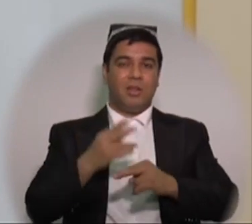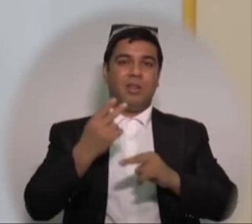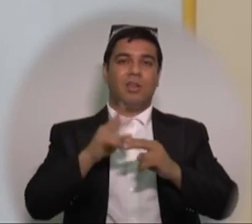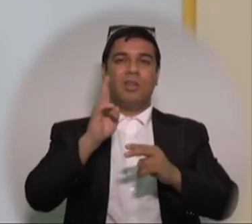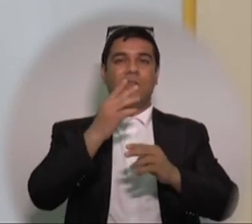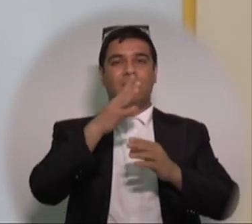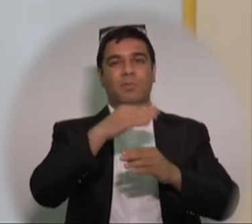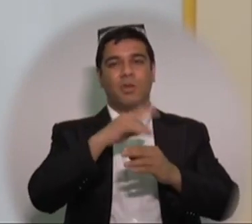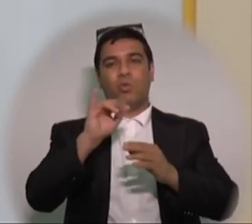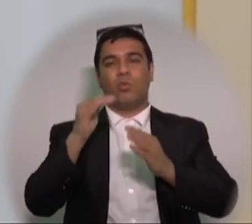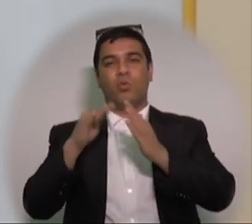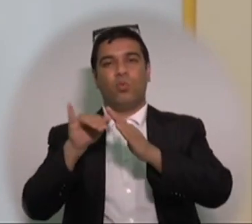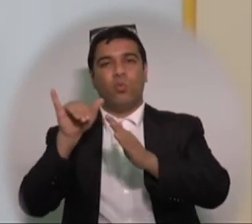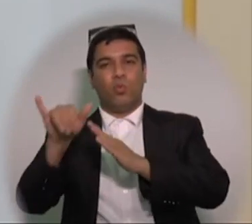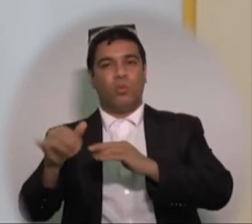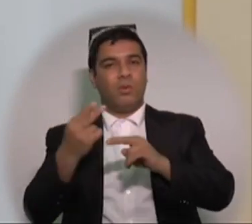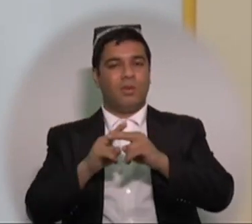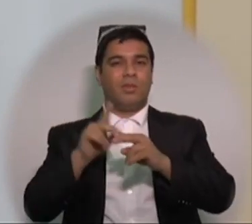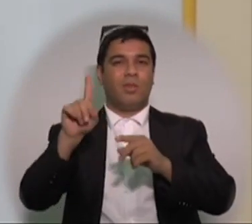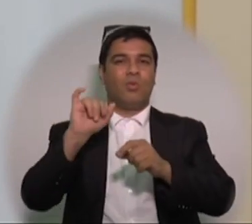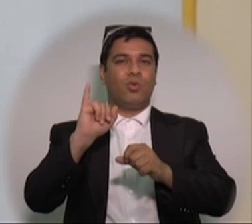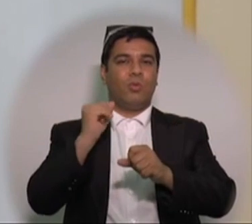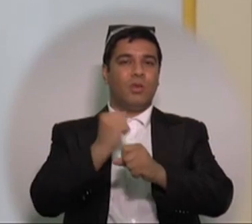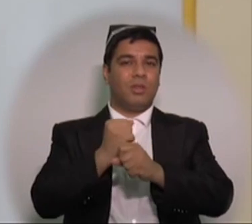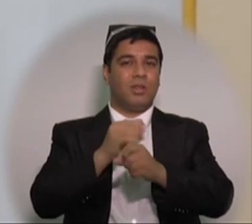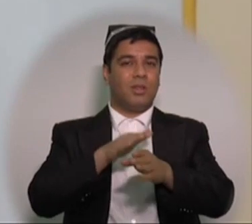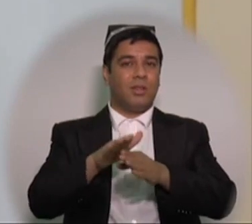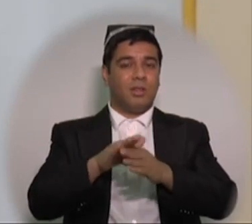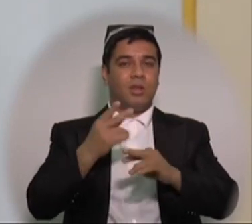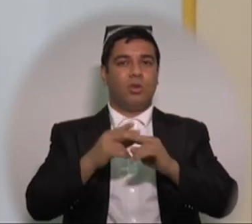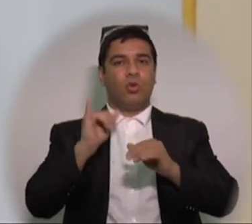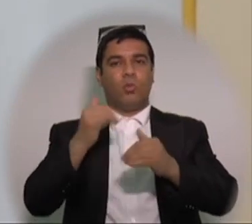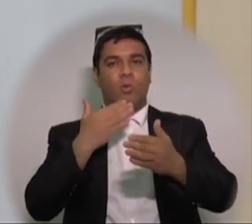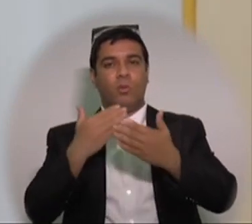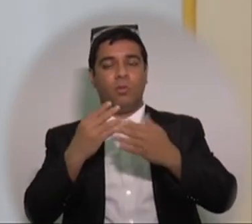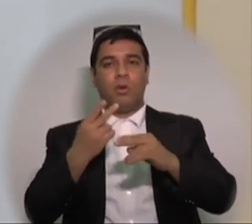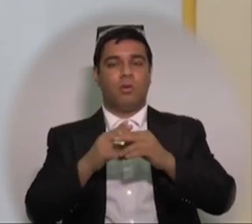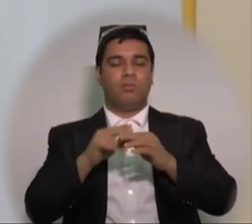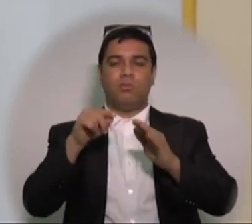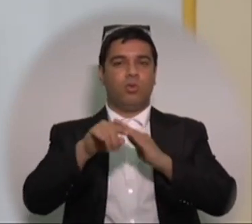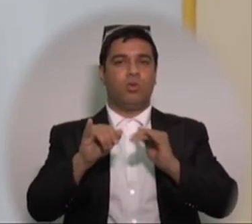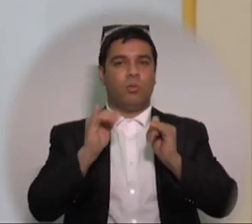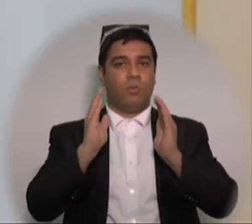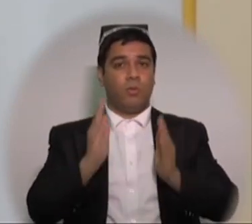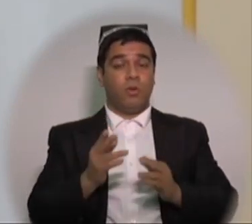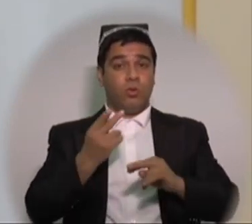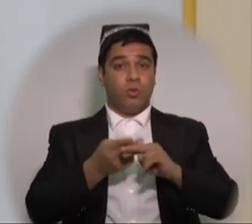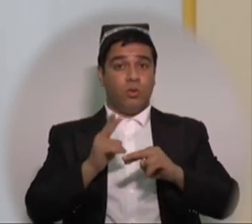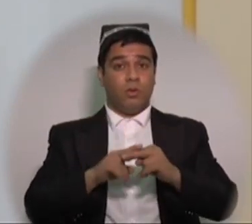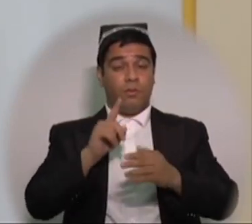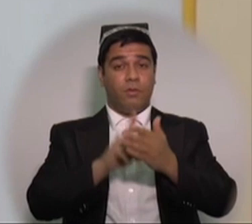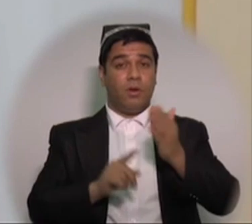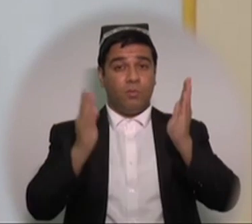hojatini bitirishi va shunga o'xshagan odob, demak, muomalalar asnosida kelib chiqadi. Shuning